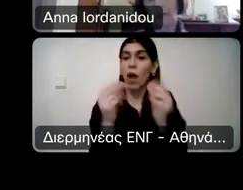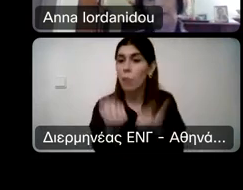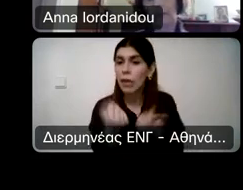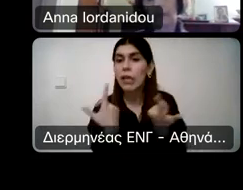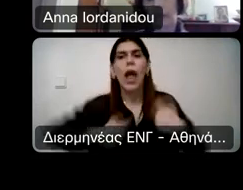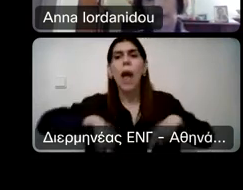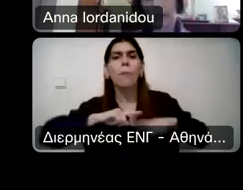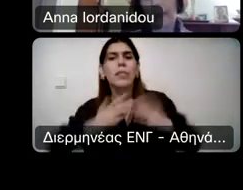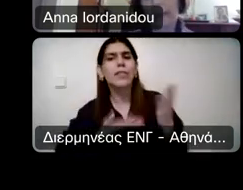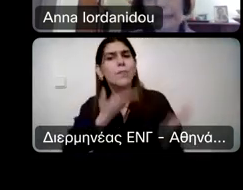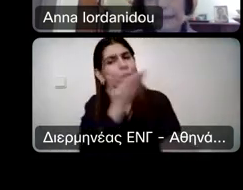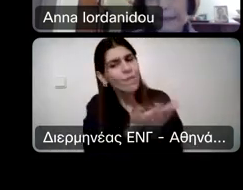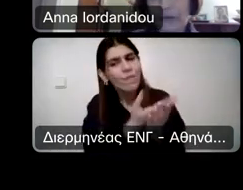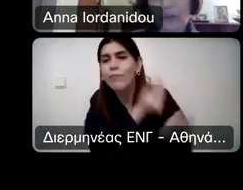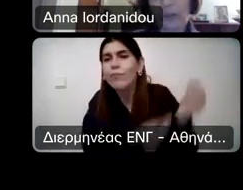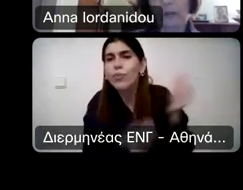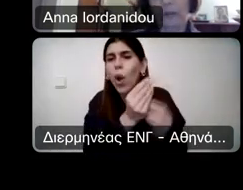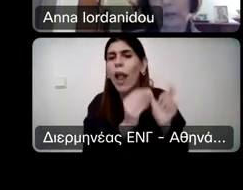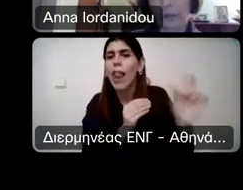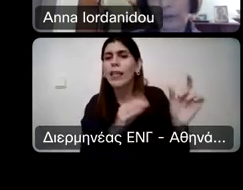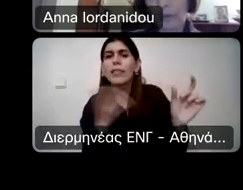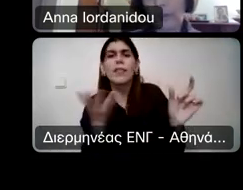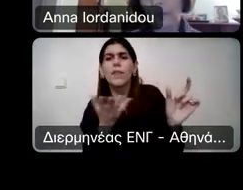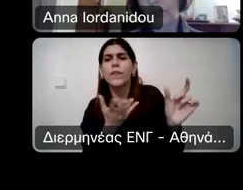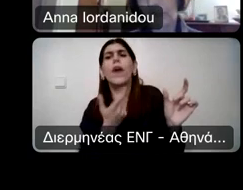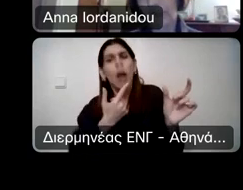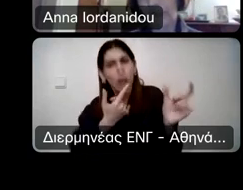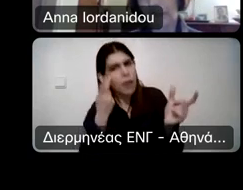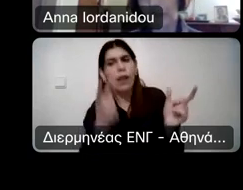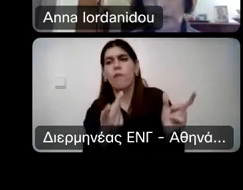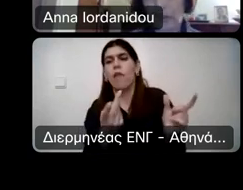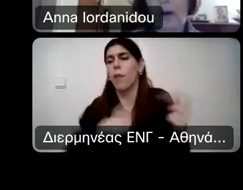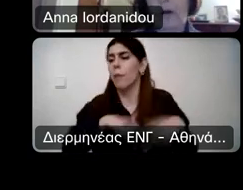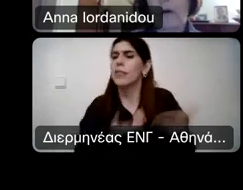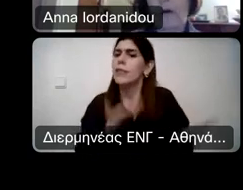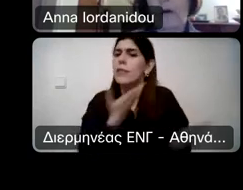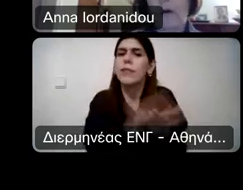υπάρχουν και συνοδευτικά σχόλια γιατί αυτός είναι ο προτινόμενος και προφανώς